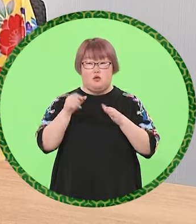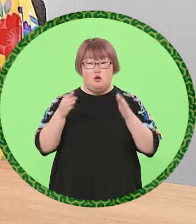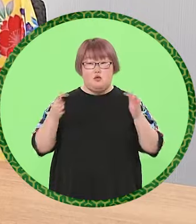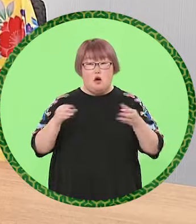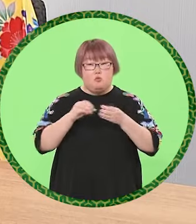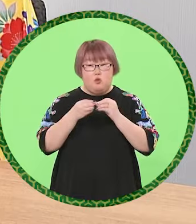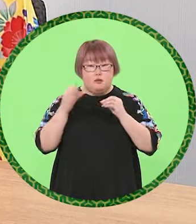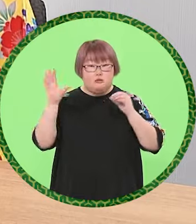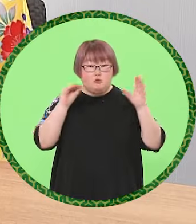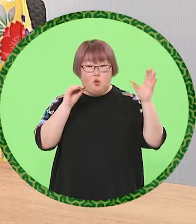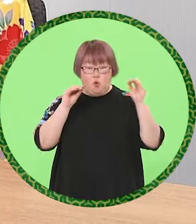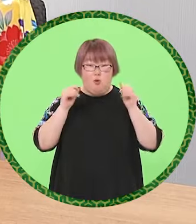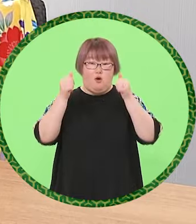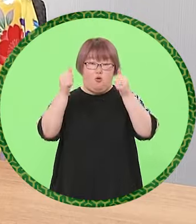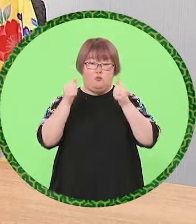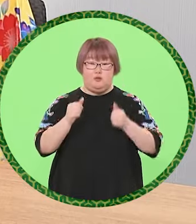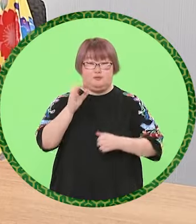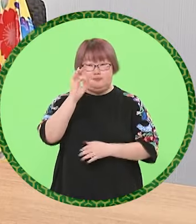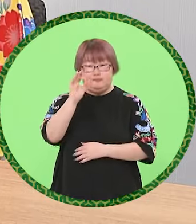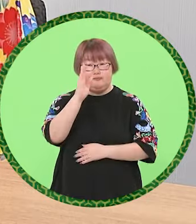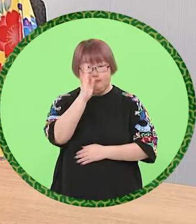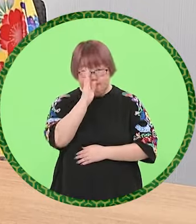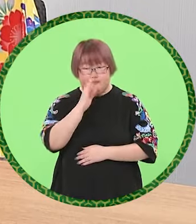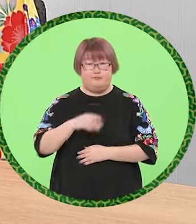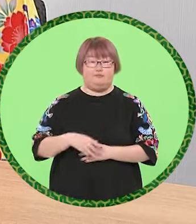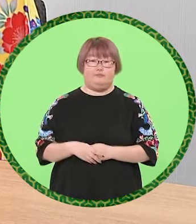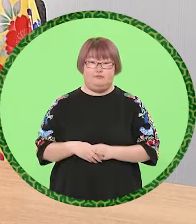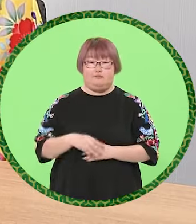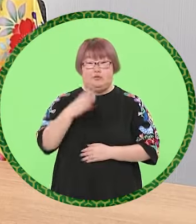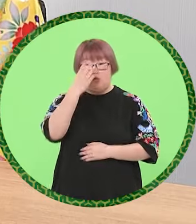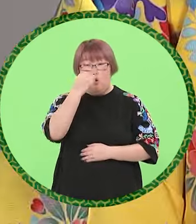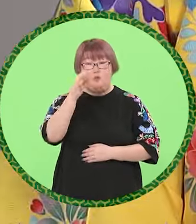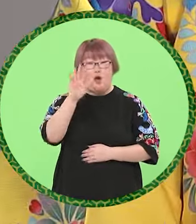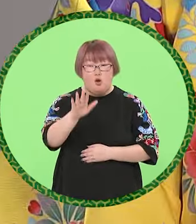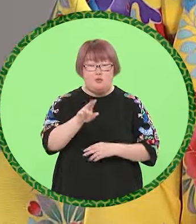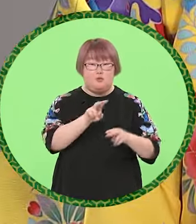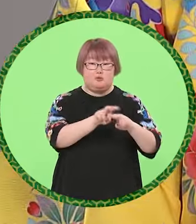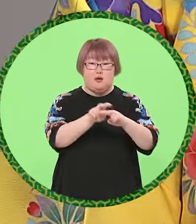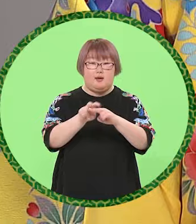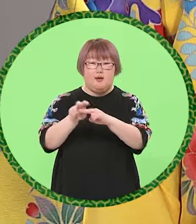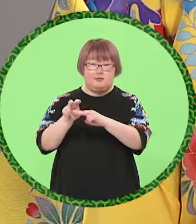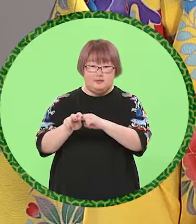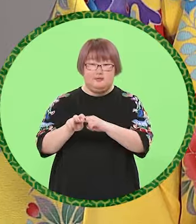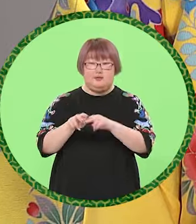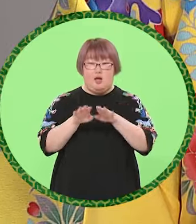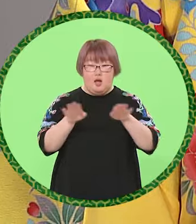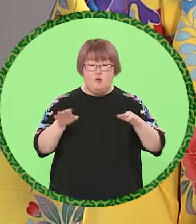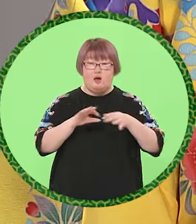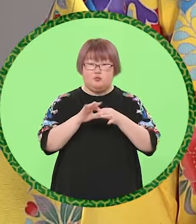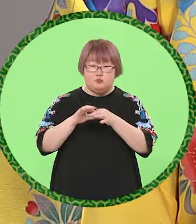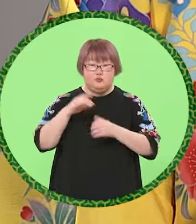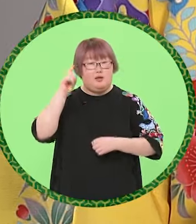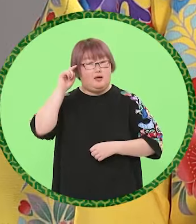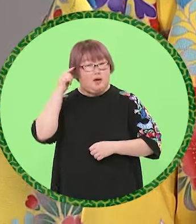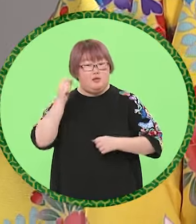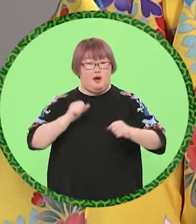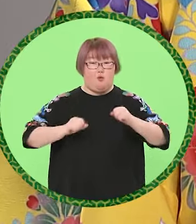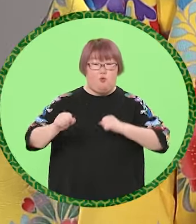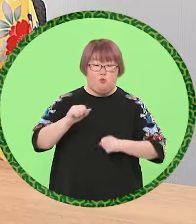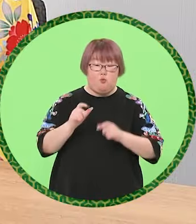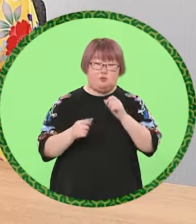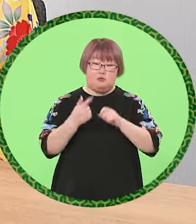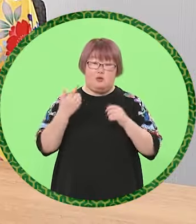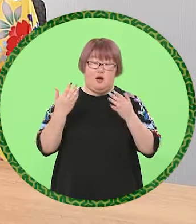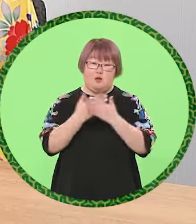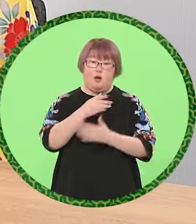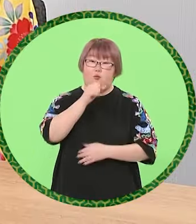ての詳しい情報はホームページをご覧ください。 興味のあるものに参加し、平和について考え行